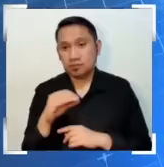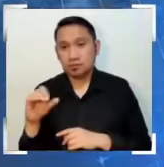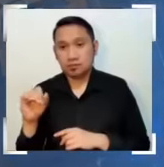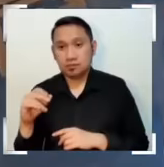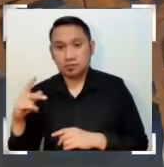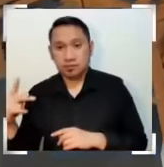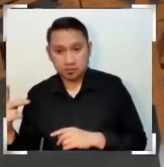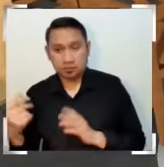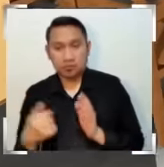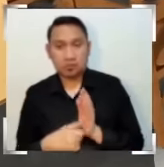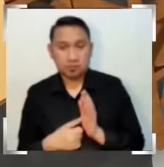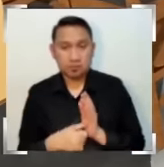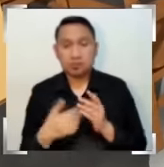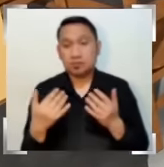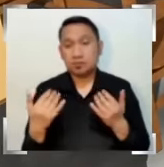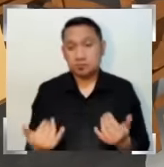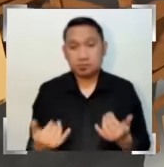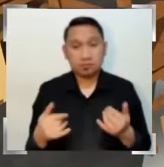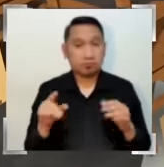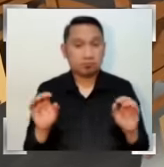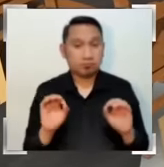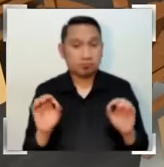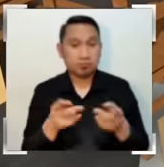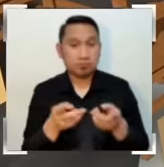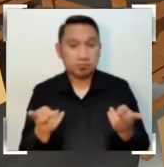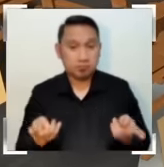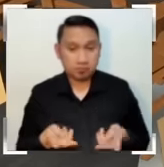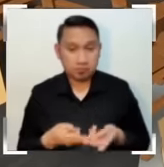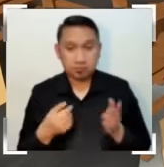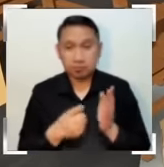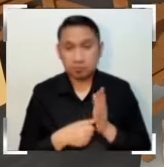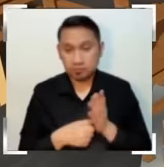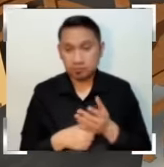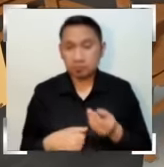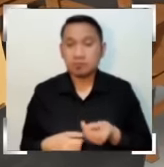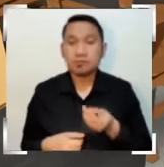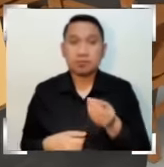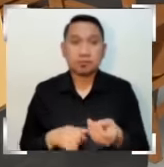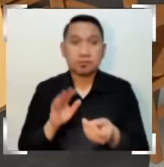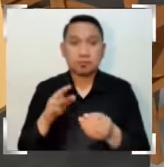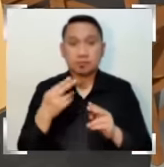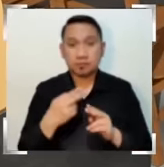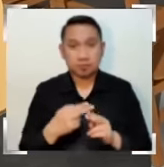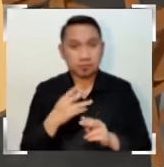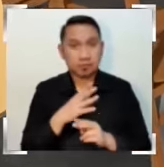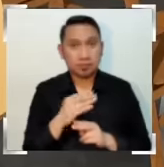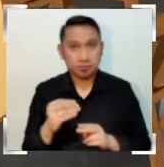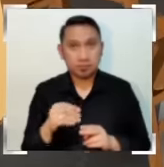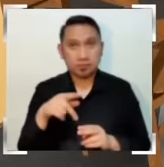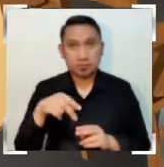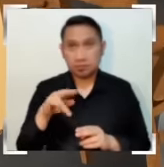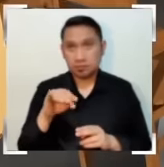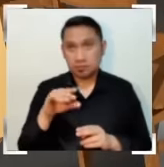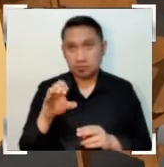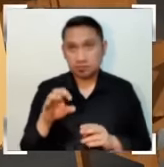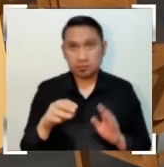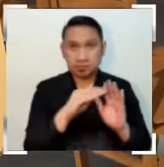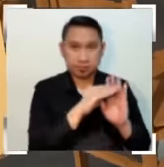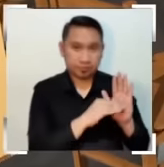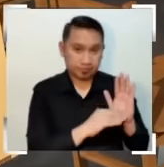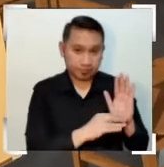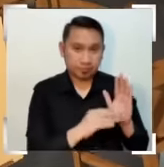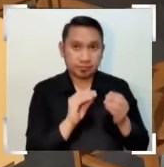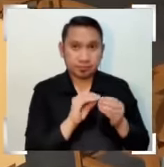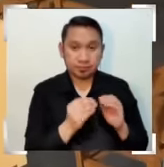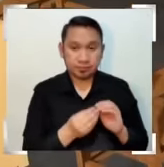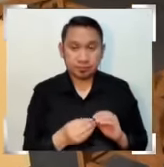para sa mga lugar na manual ang botohan, ibigay po sa Electoral Board ang inyong pangalan, precinct at sequence number. Kunin